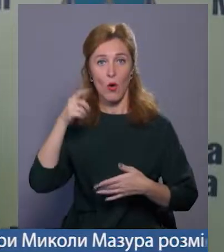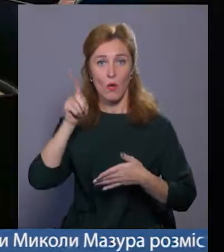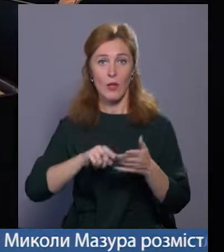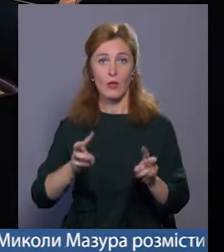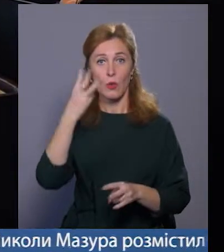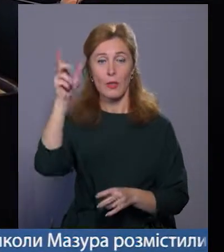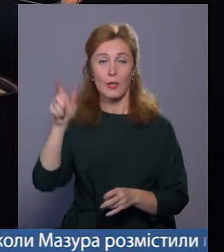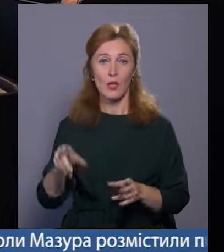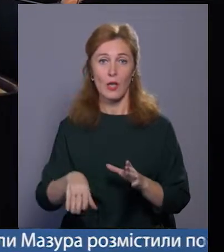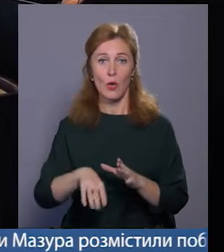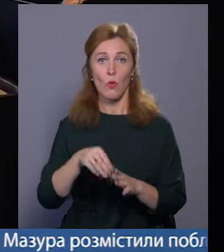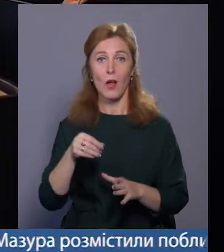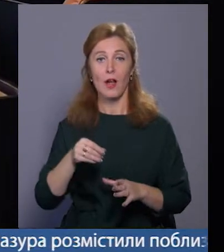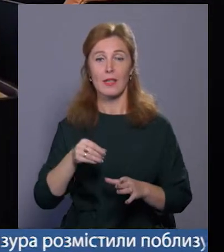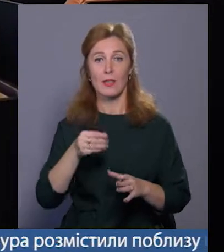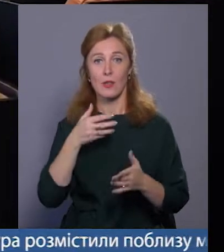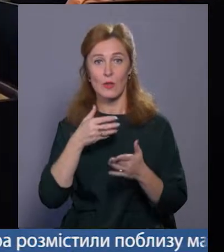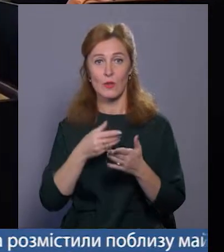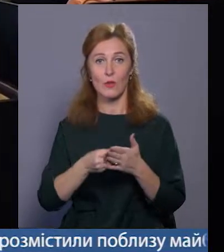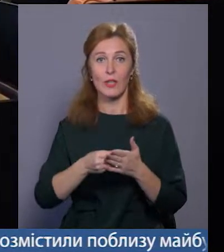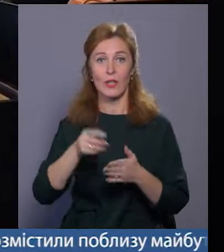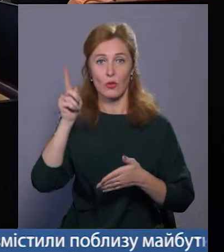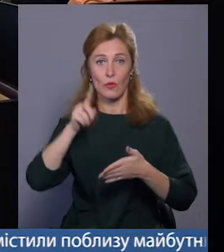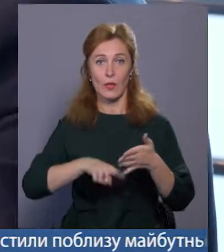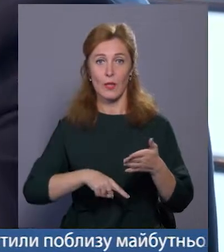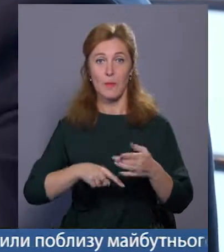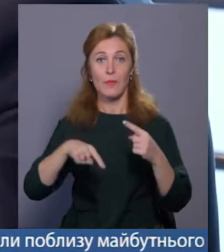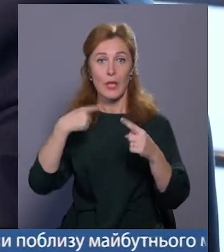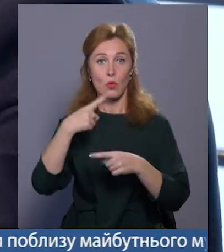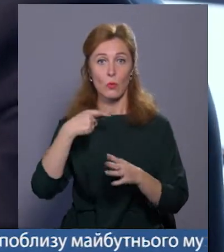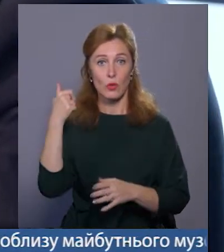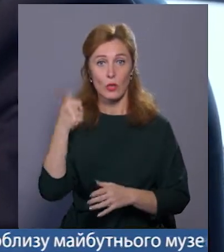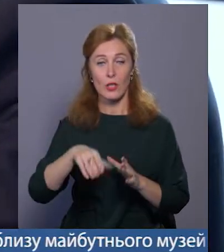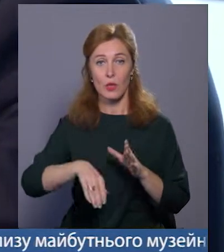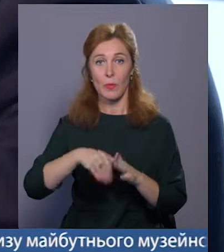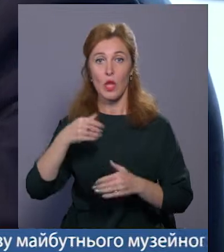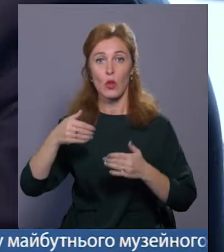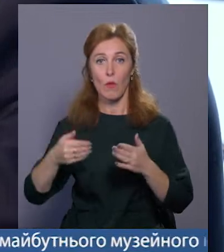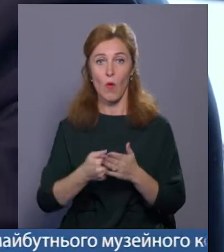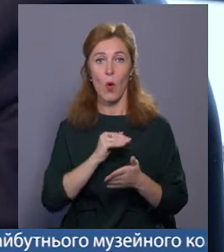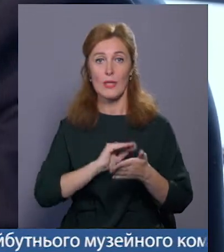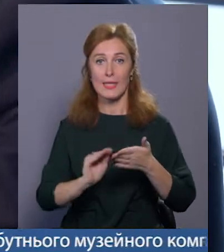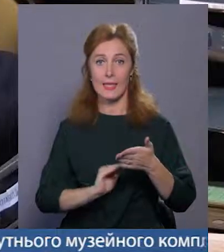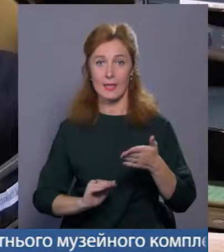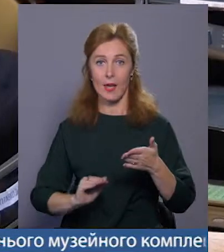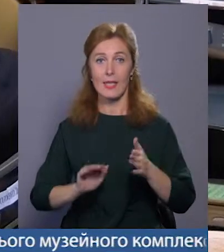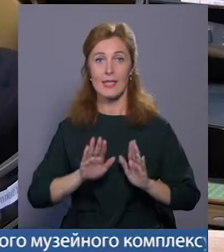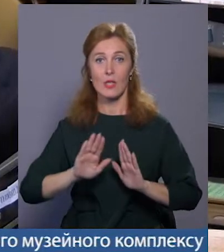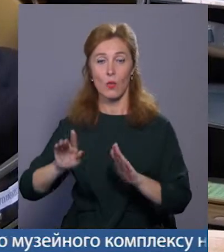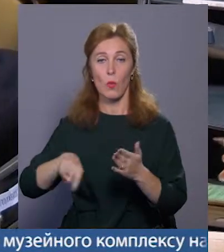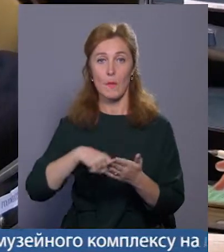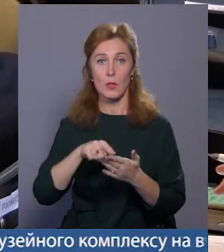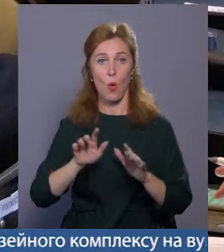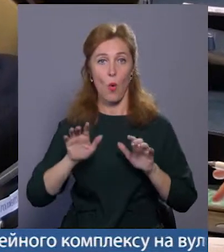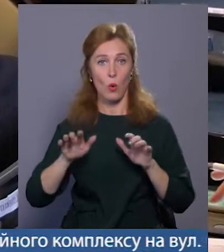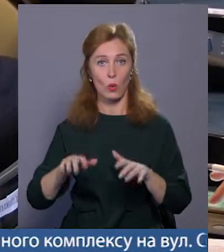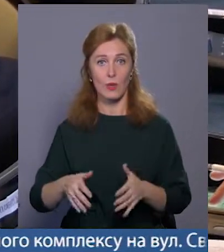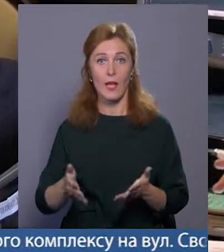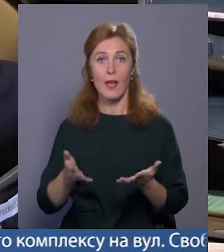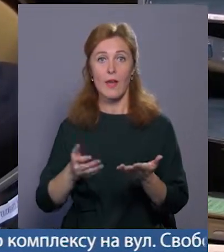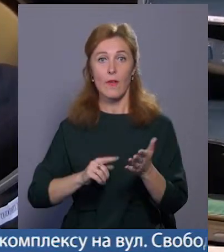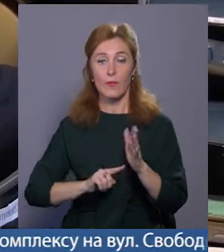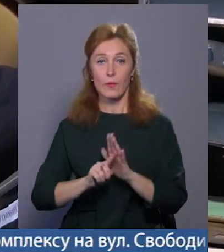майбутнє. Наступного тижня депутати обиратимуть нового секретаря та заступників міського голови. В середині грудня міські обранці візьмуться за